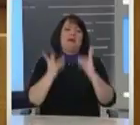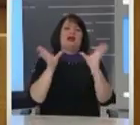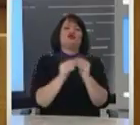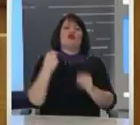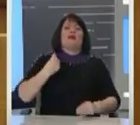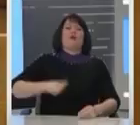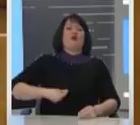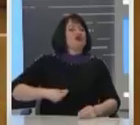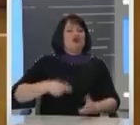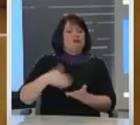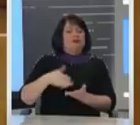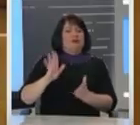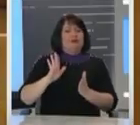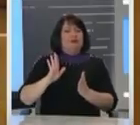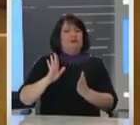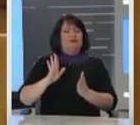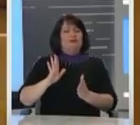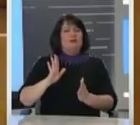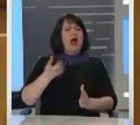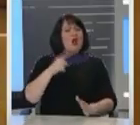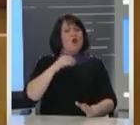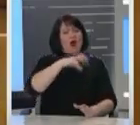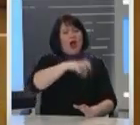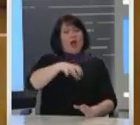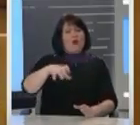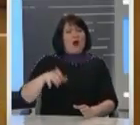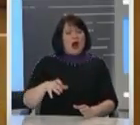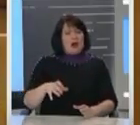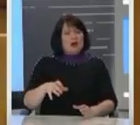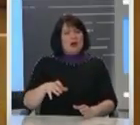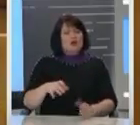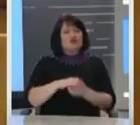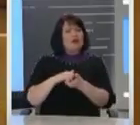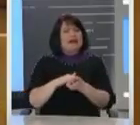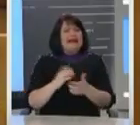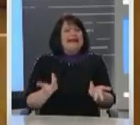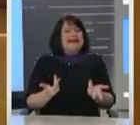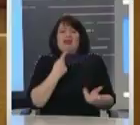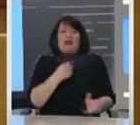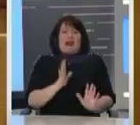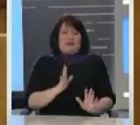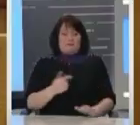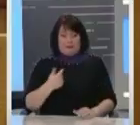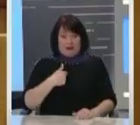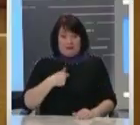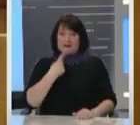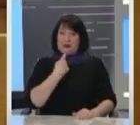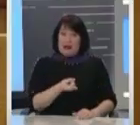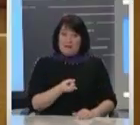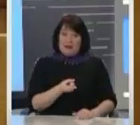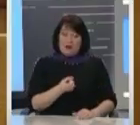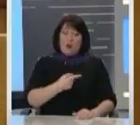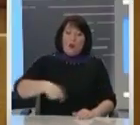δημόσιο, για τις απεργίες στα δευτεροβάθμια και τριτοβάθμια σωματεία. Εμείς λέμε ότι